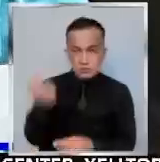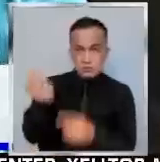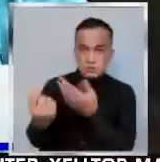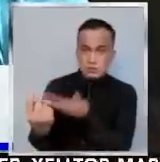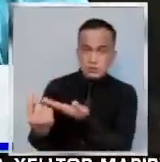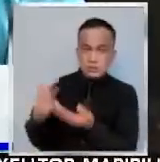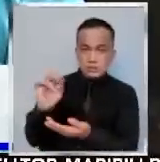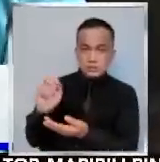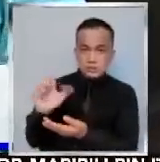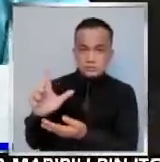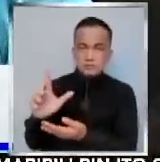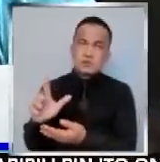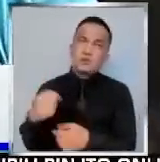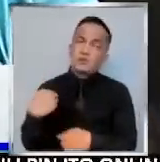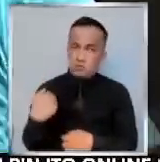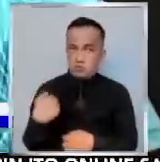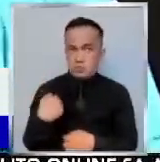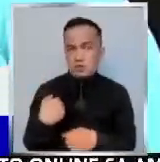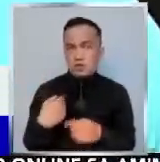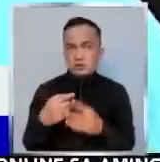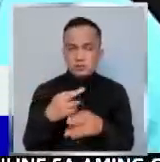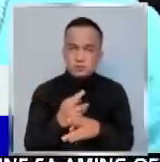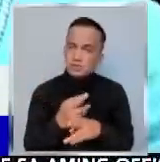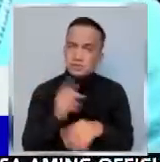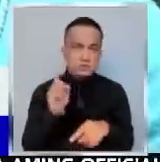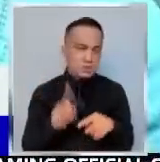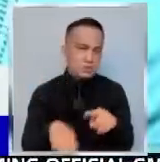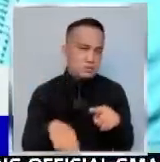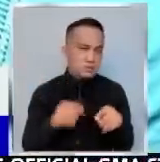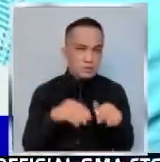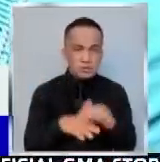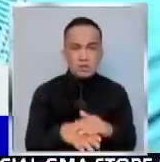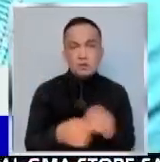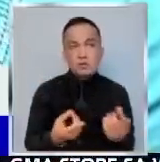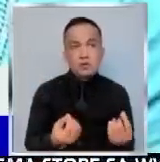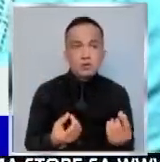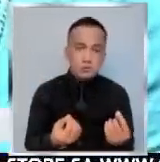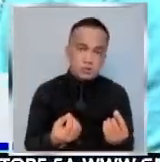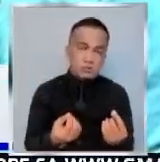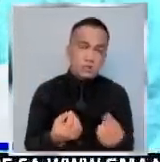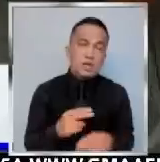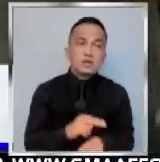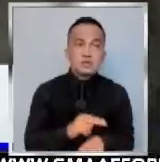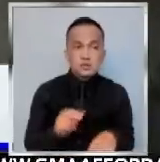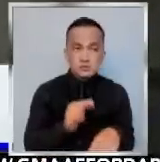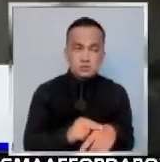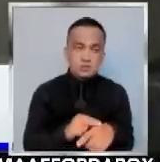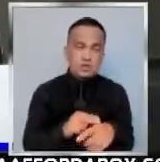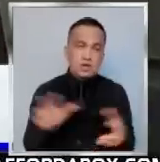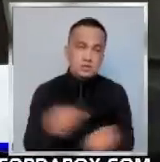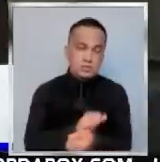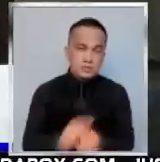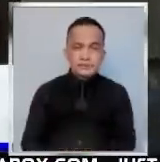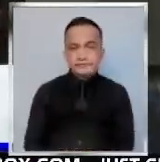Hanggat hindi po naaayos, waray ko po hindi pa matitiran. Wala pong magagawa at dala ng kalikasan ang kalamidad. Nasira din ang